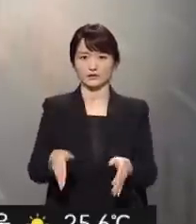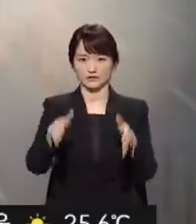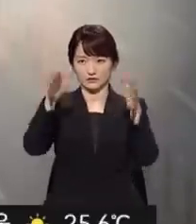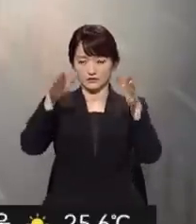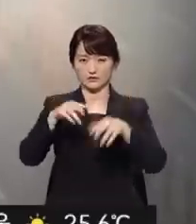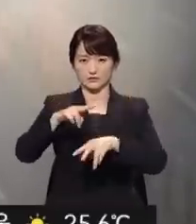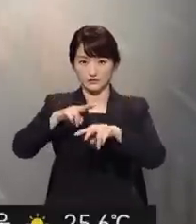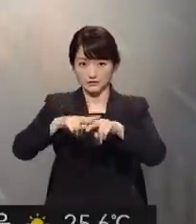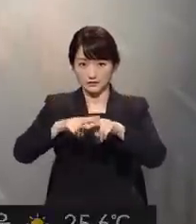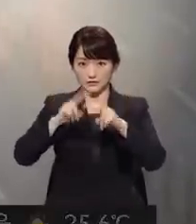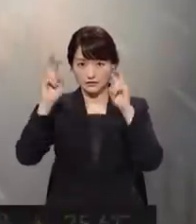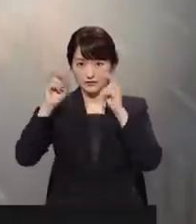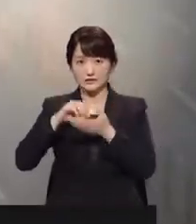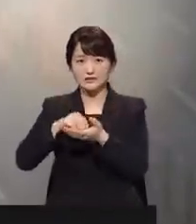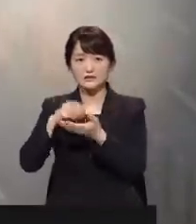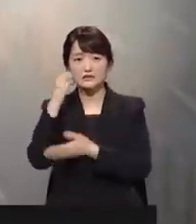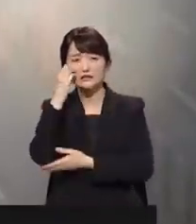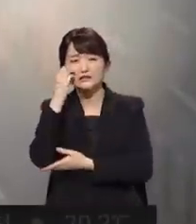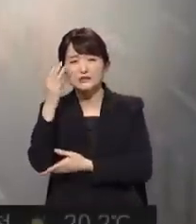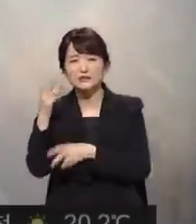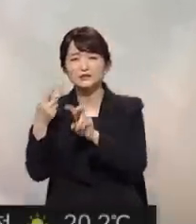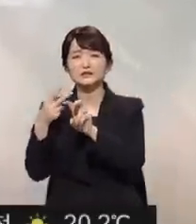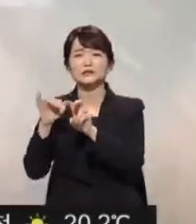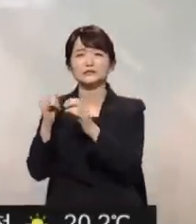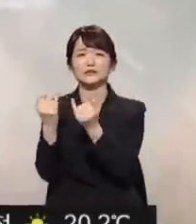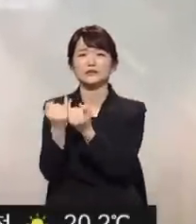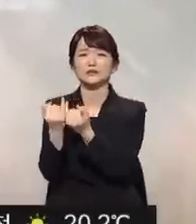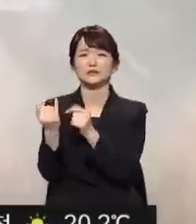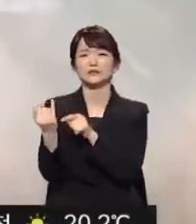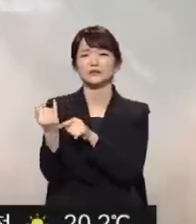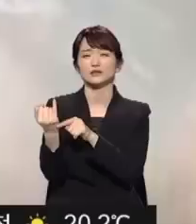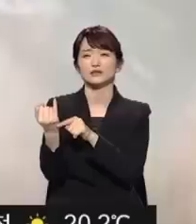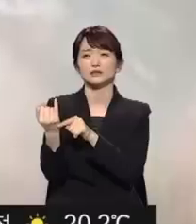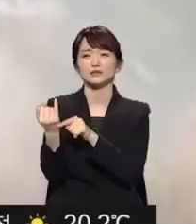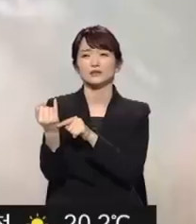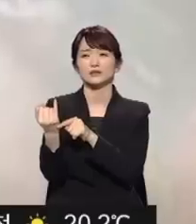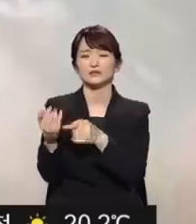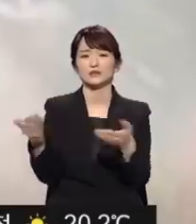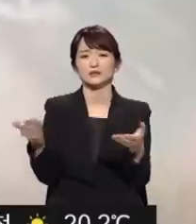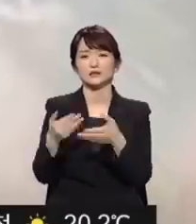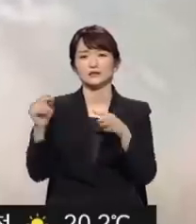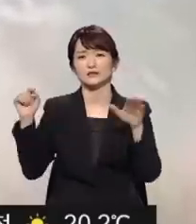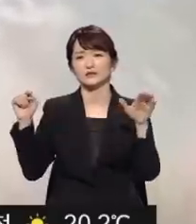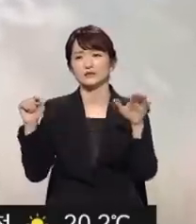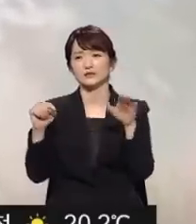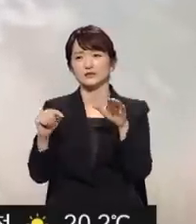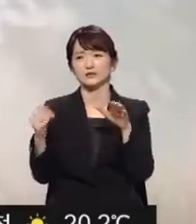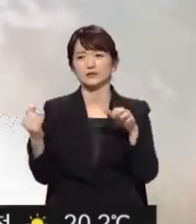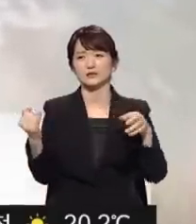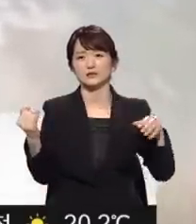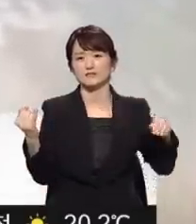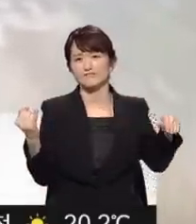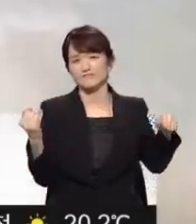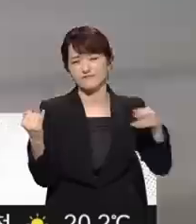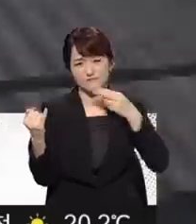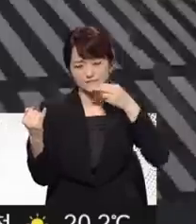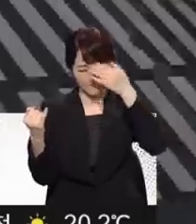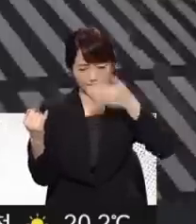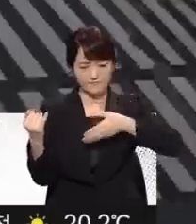이 취업한 지 석 달 된 20대 새내기 여성 직장인이 저렇게 출근길에 음주운전 뺑소니